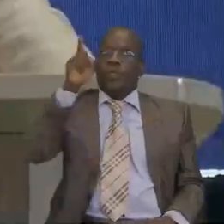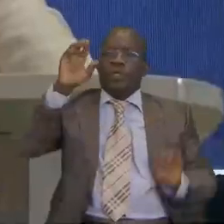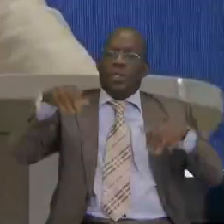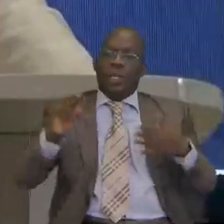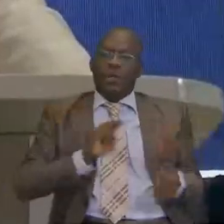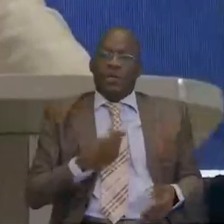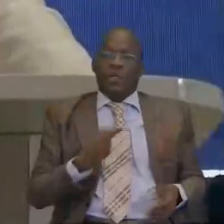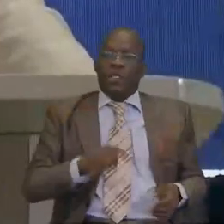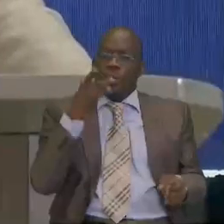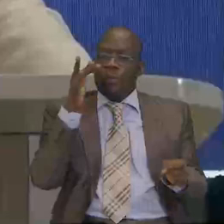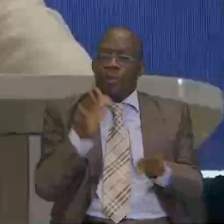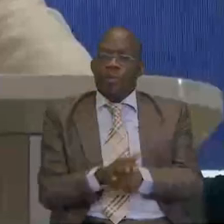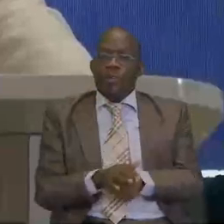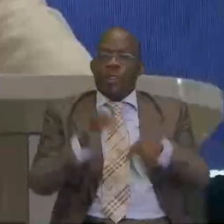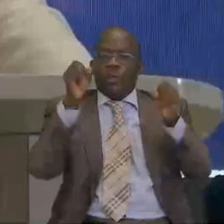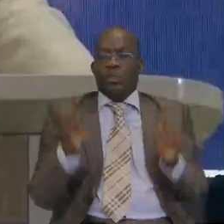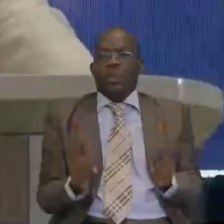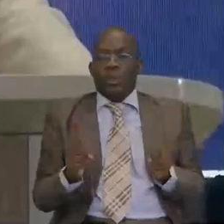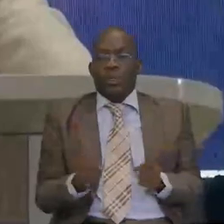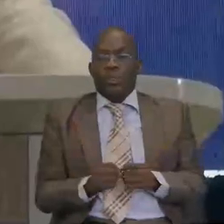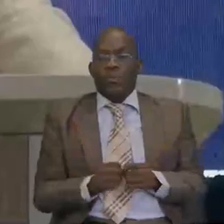Il nous a fait la promesse.